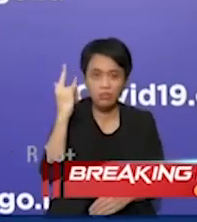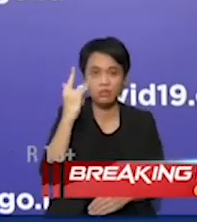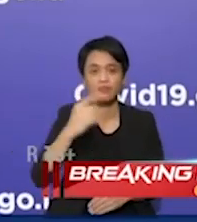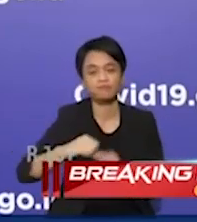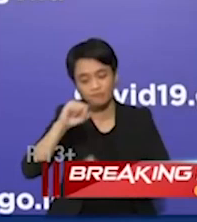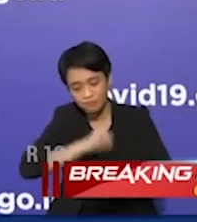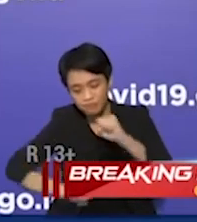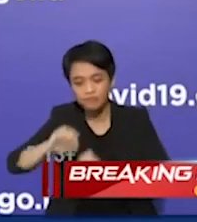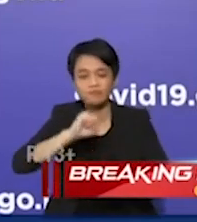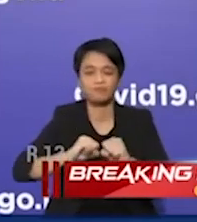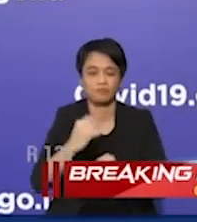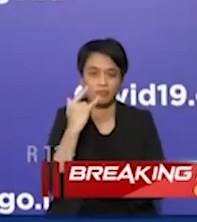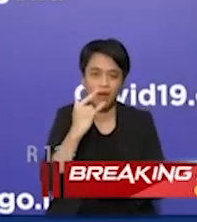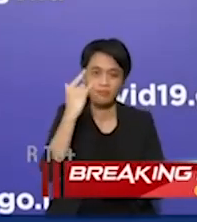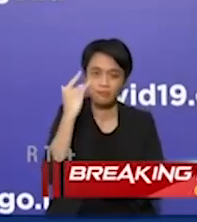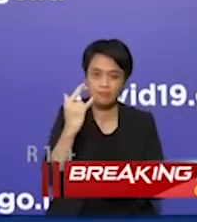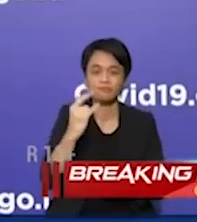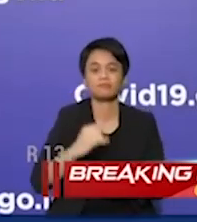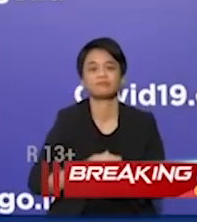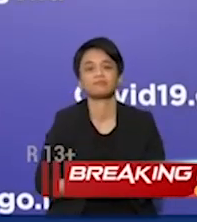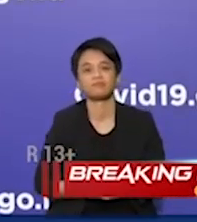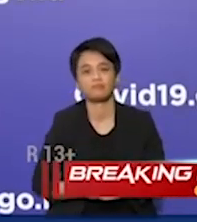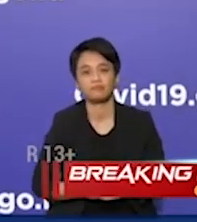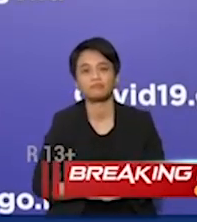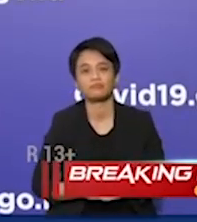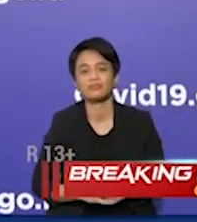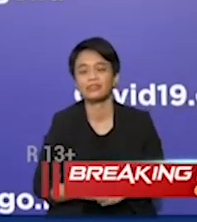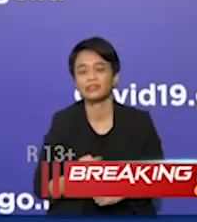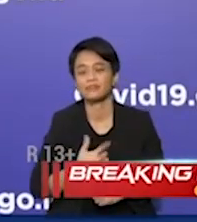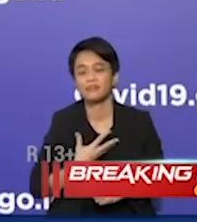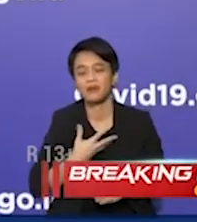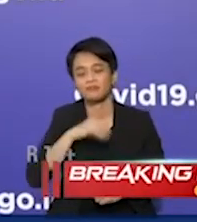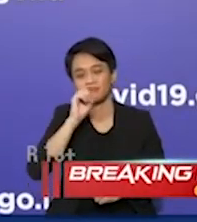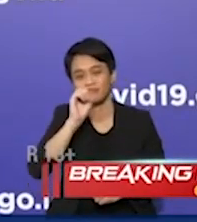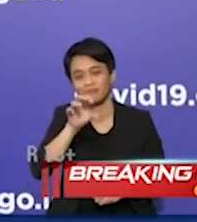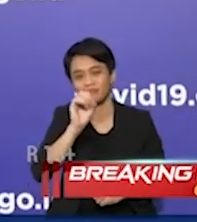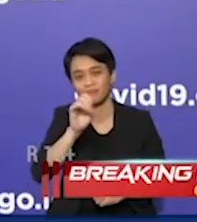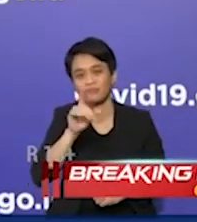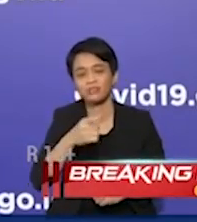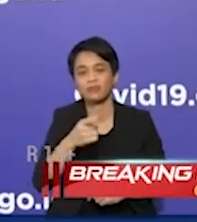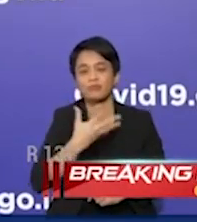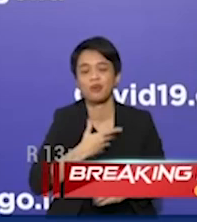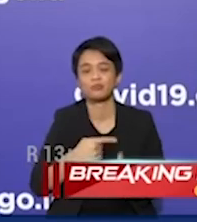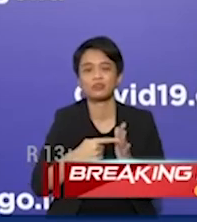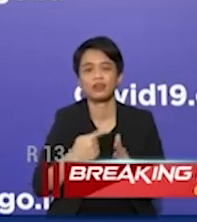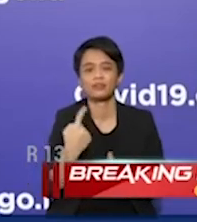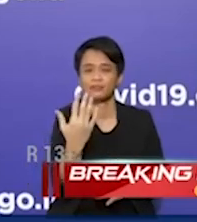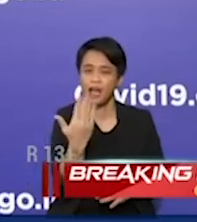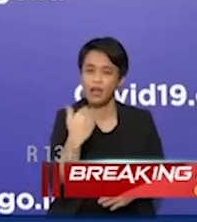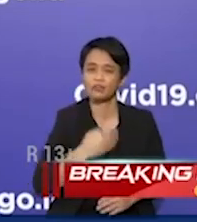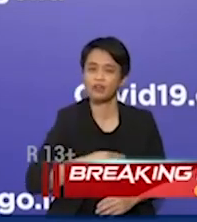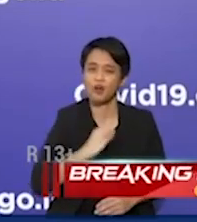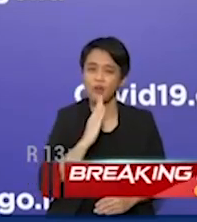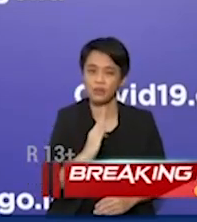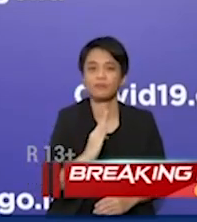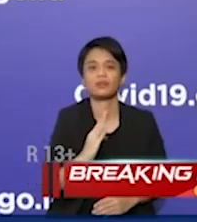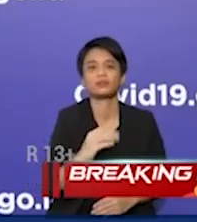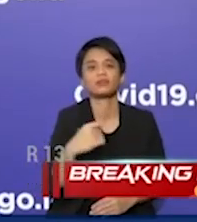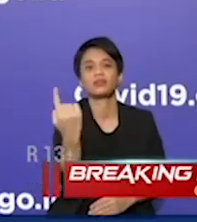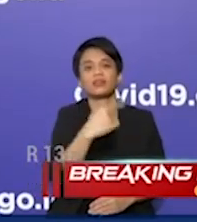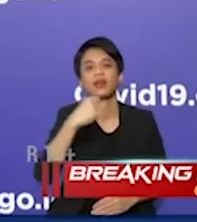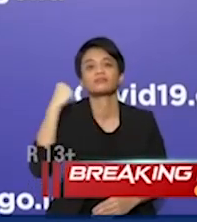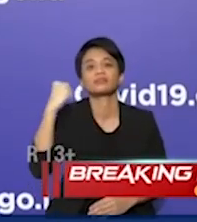produktif Hal inilah yang menjadi pesan kita bersama dan komitmen kita bersama kita bisa